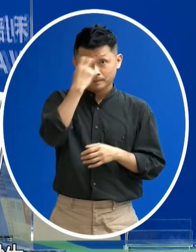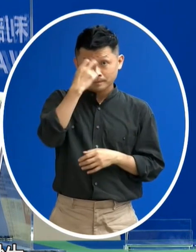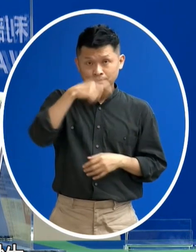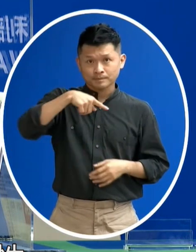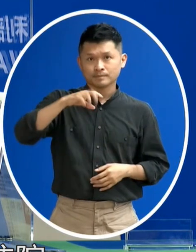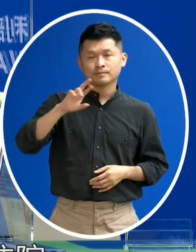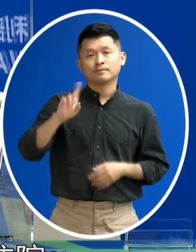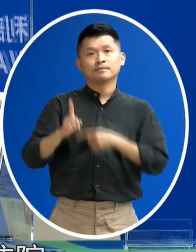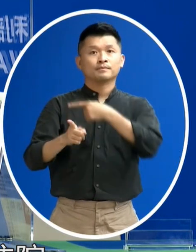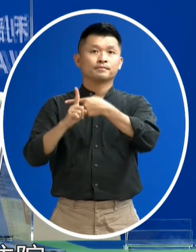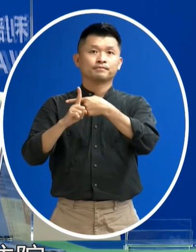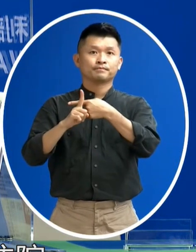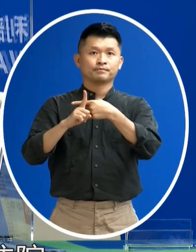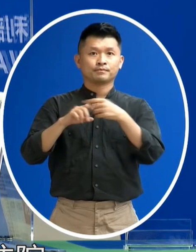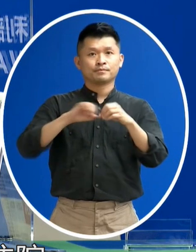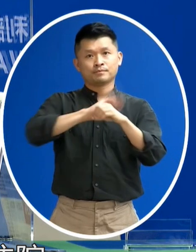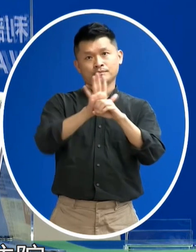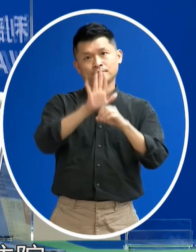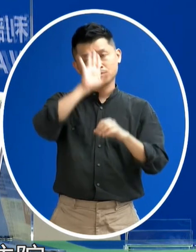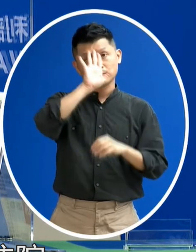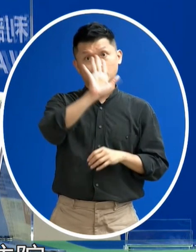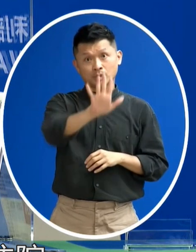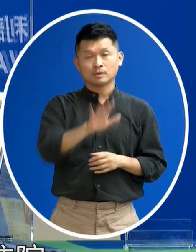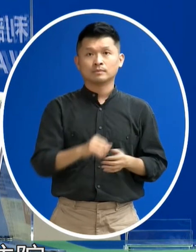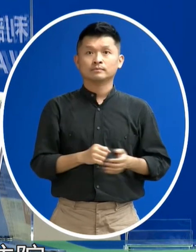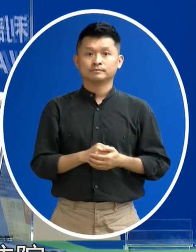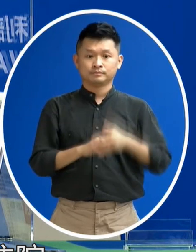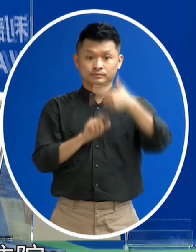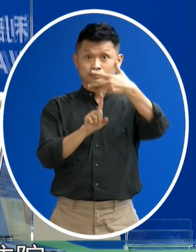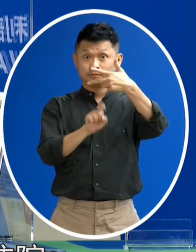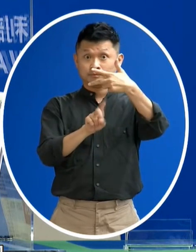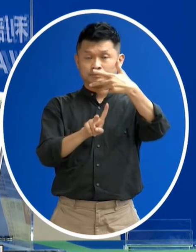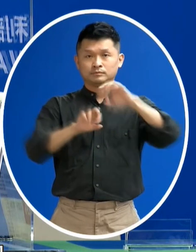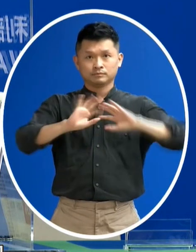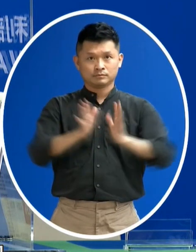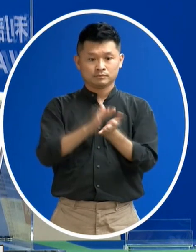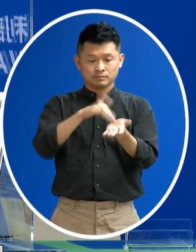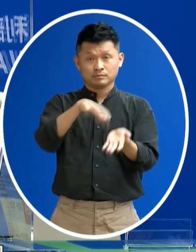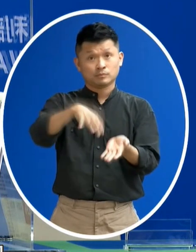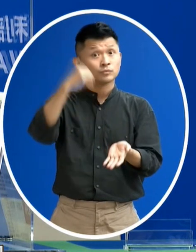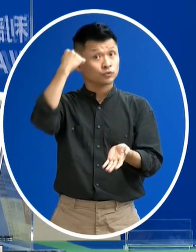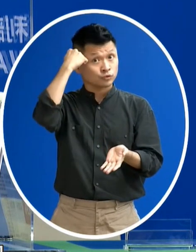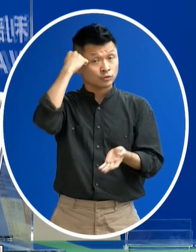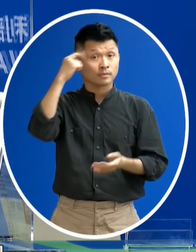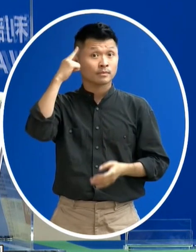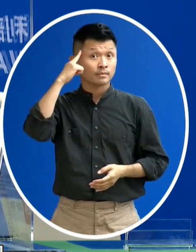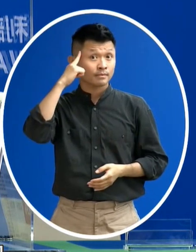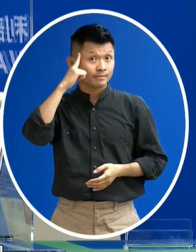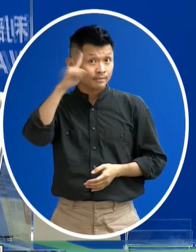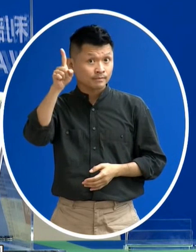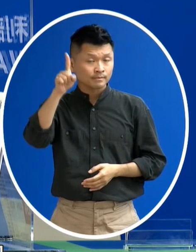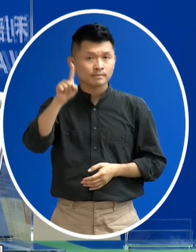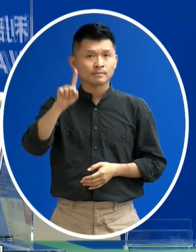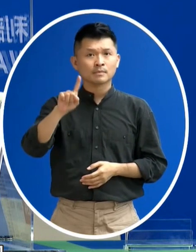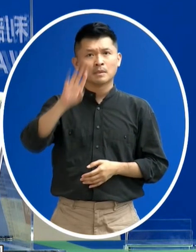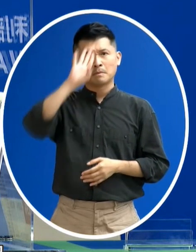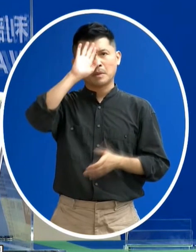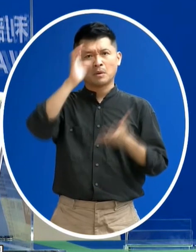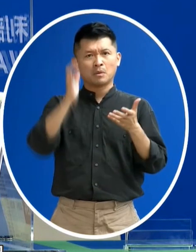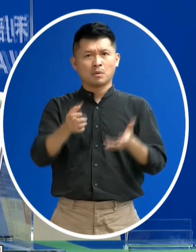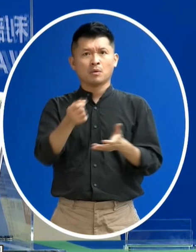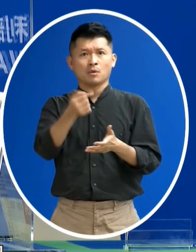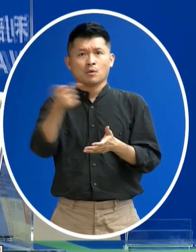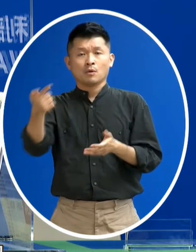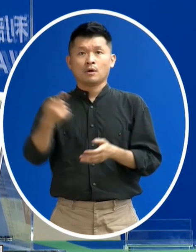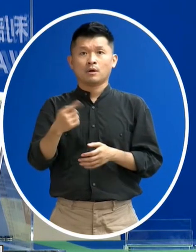PCR 阳性，确诊 COVID-19， 于当日7月12号住院，那隔日就因为病况有恶化的状况哦，